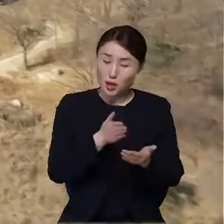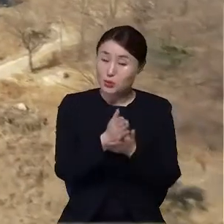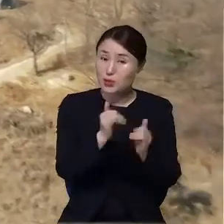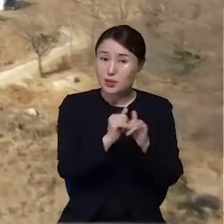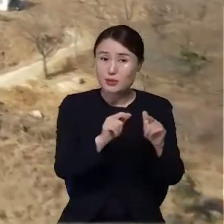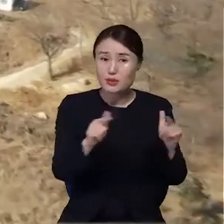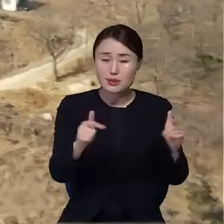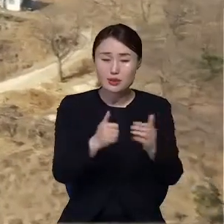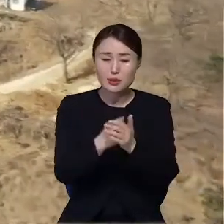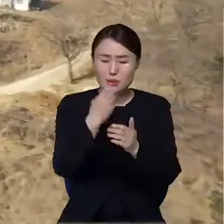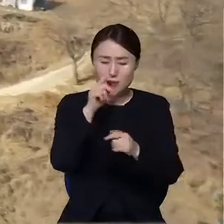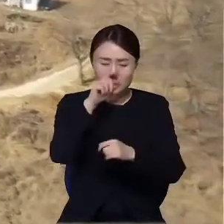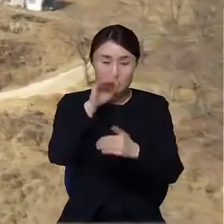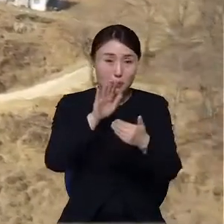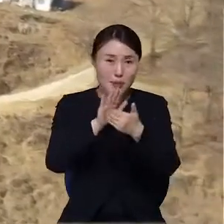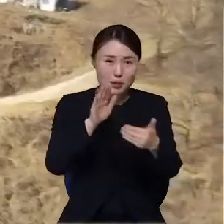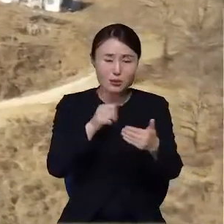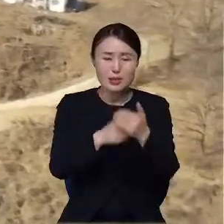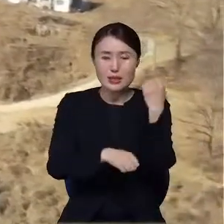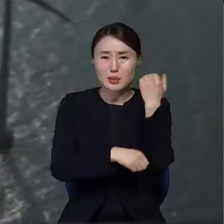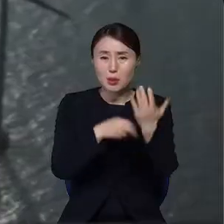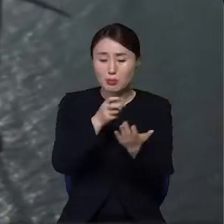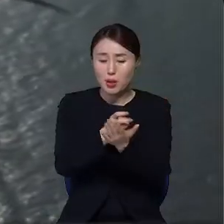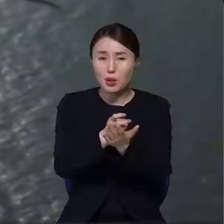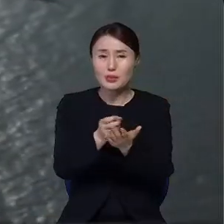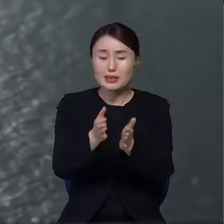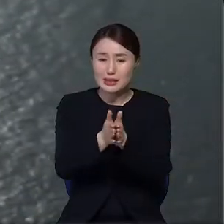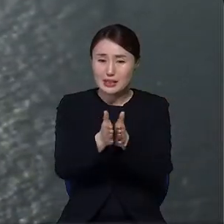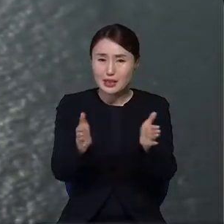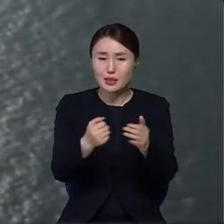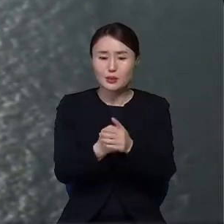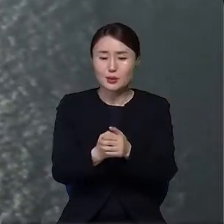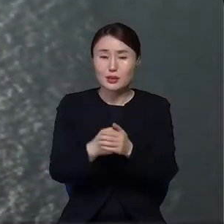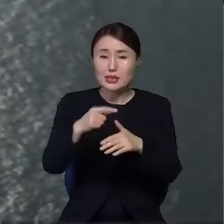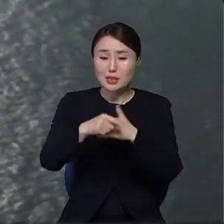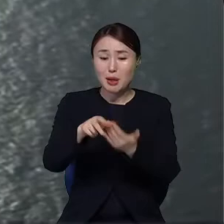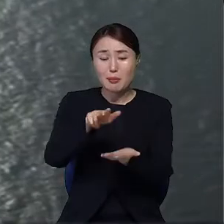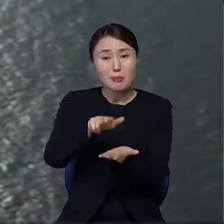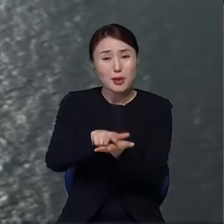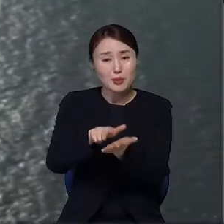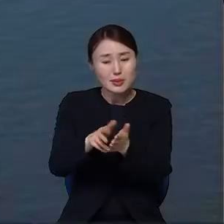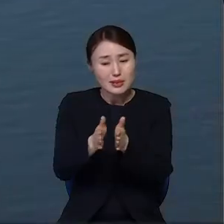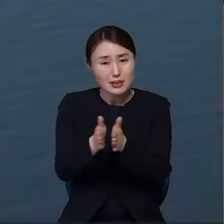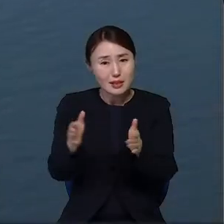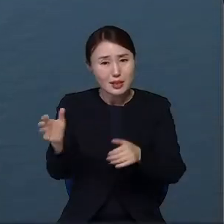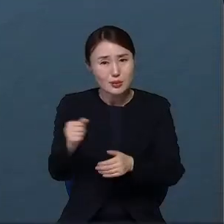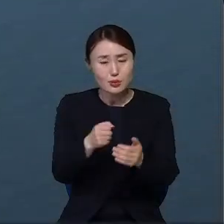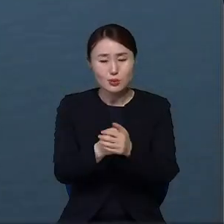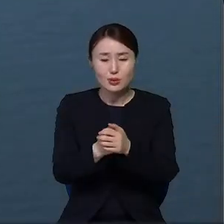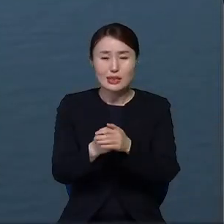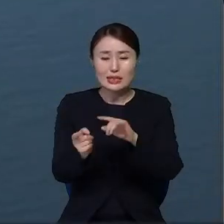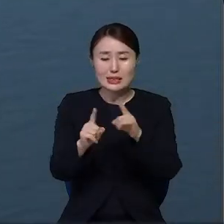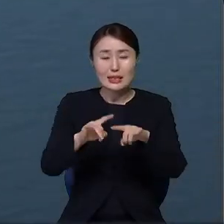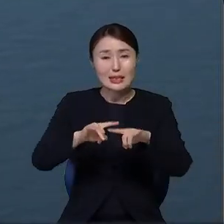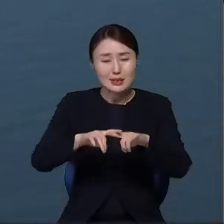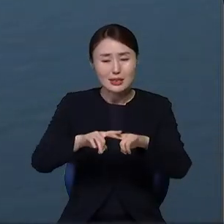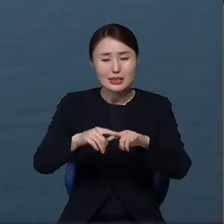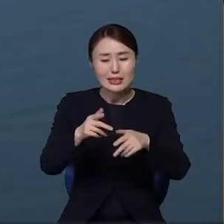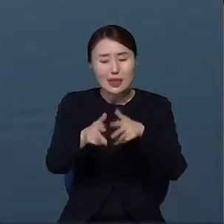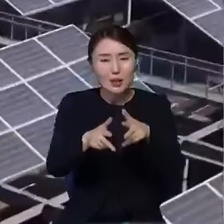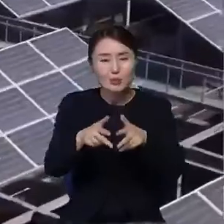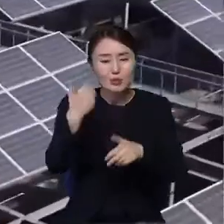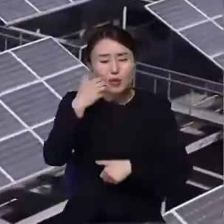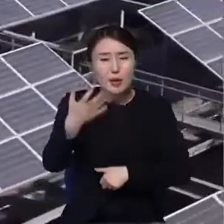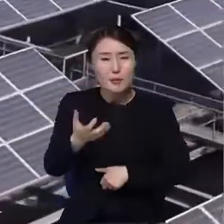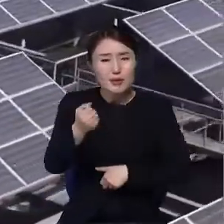전문가들은 탄소중립 기본법 시행령과 지방조례 등을 통해 어느 지자체가 재생에너지 산업을 선점하느냐에